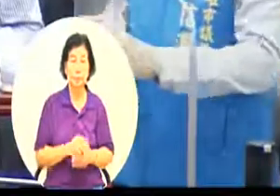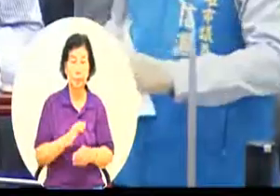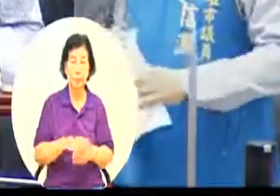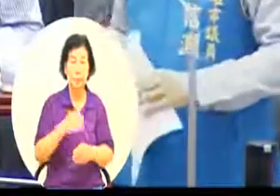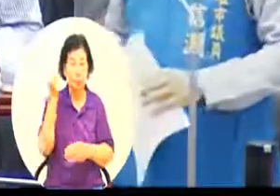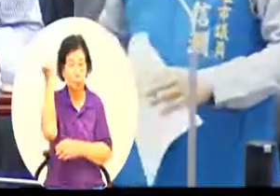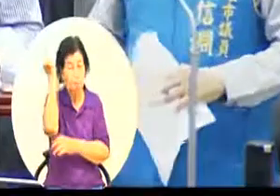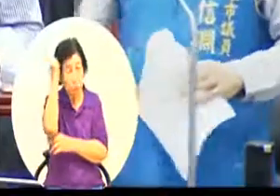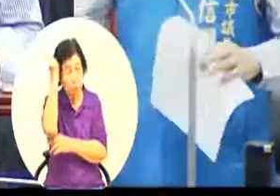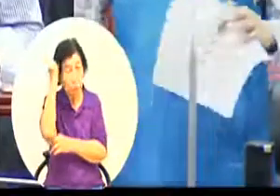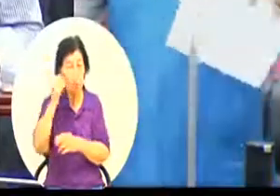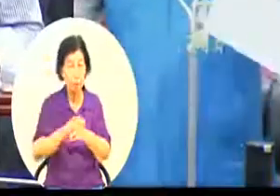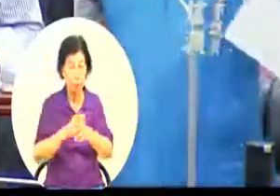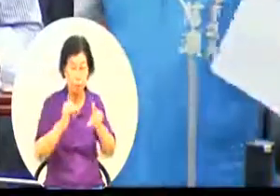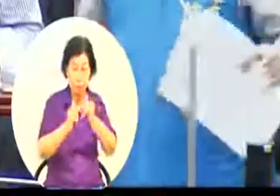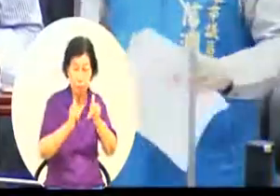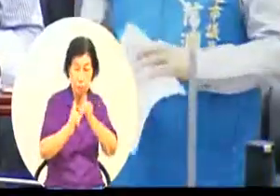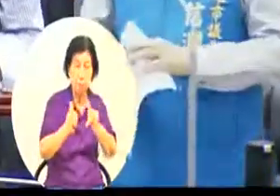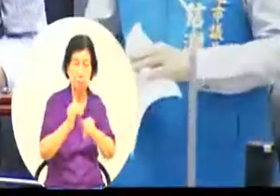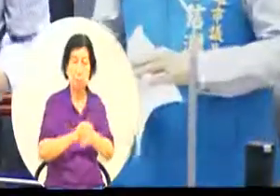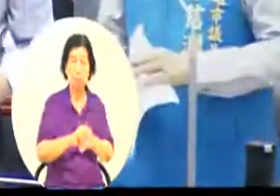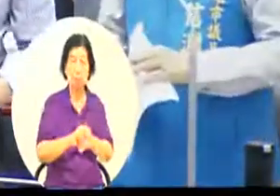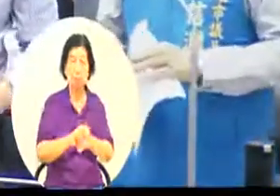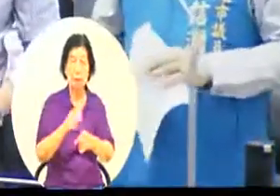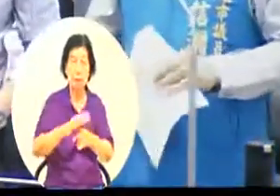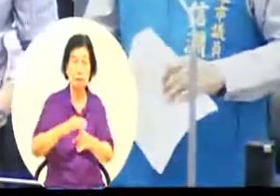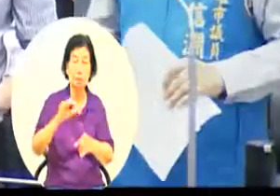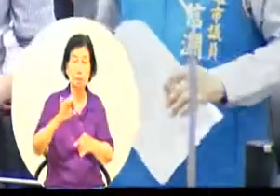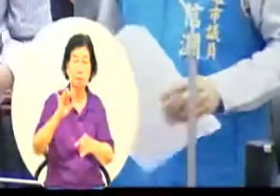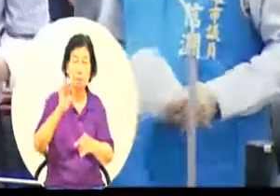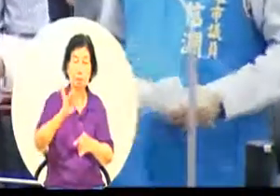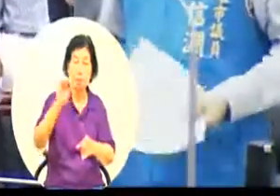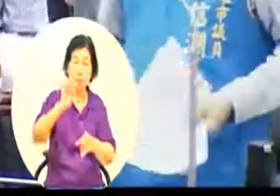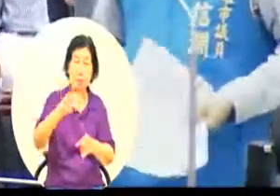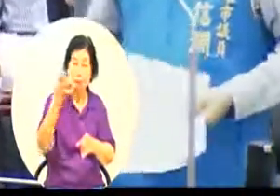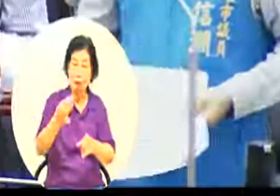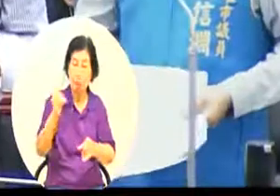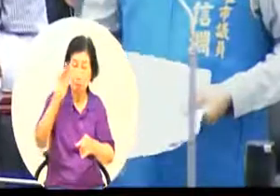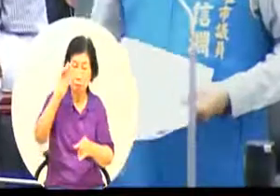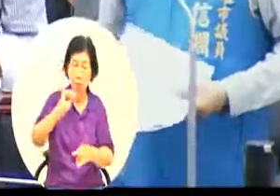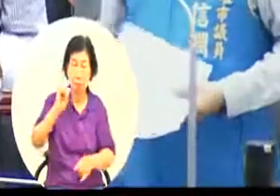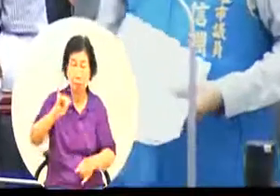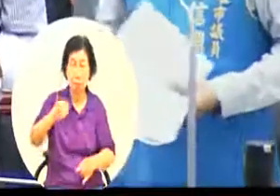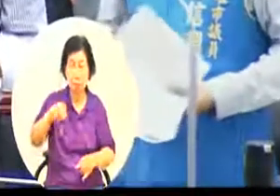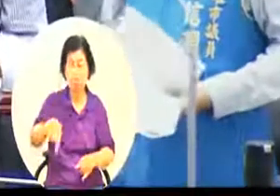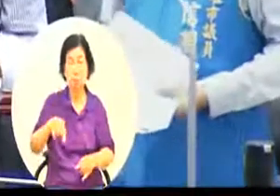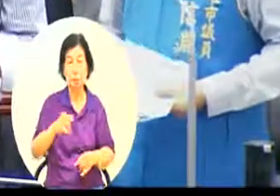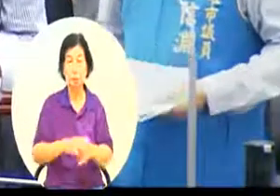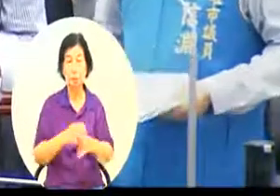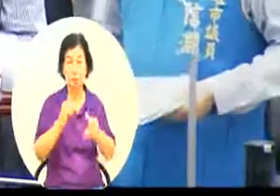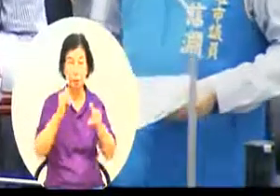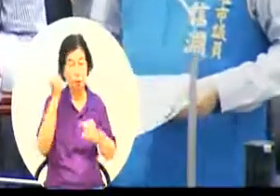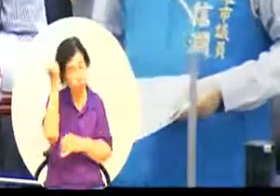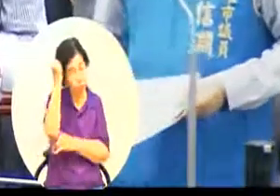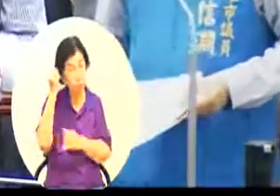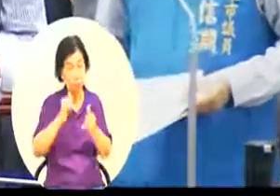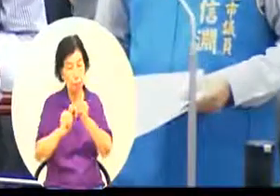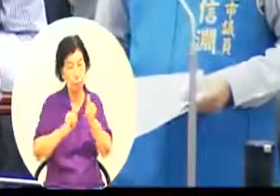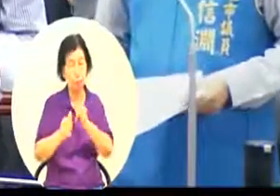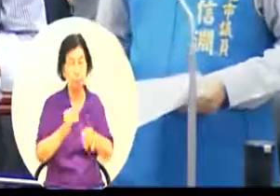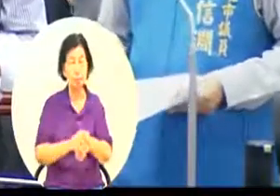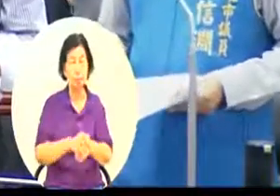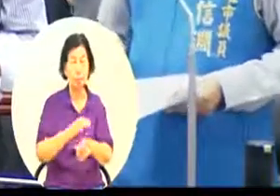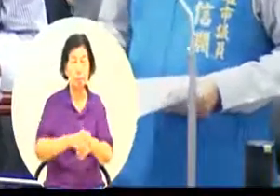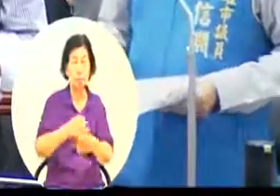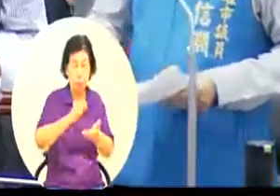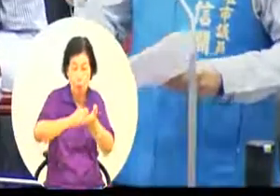在上面的话，来维持一个站体的一个营运量，绝对是过的。所以针对这个部分招商的一个部分，我们针对